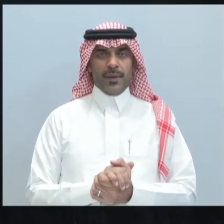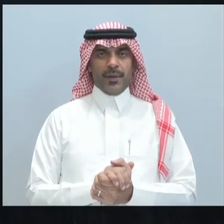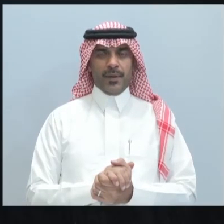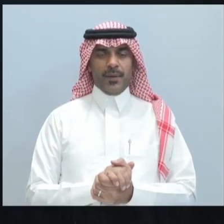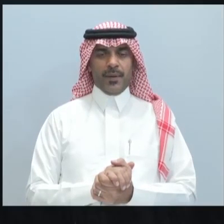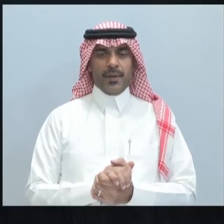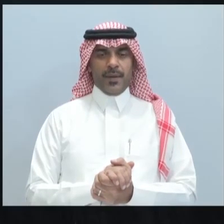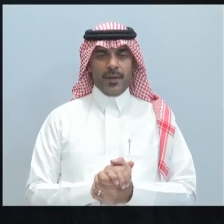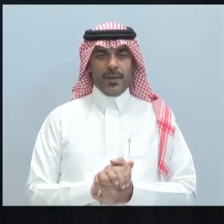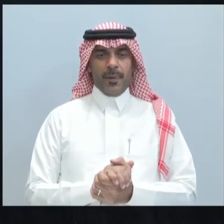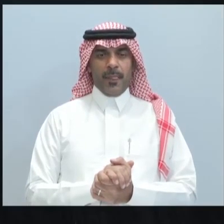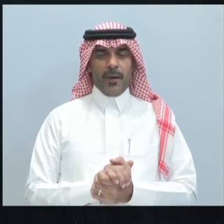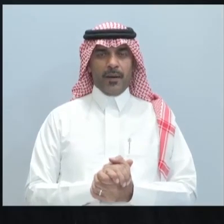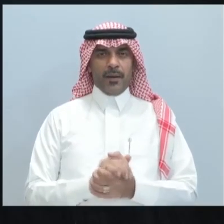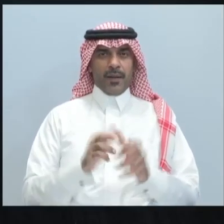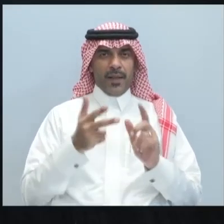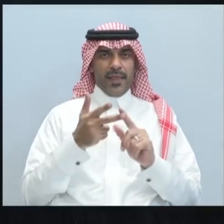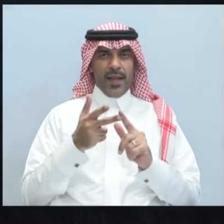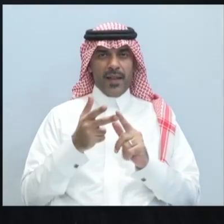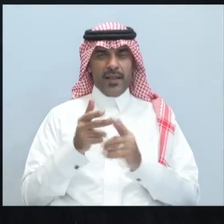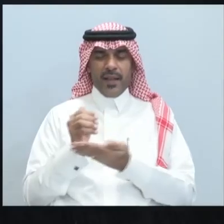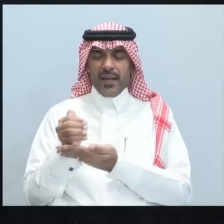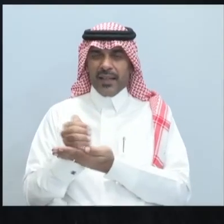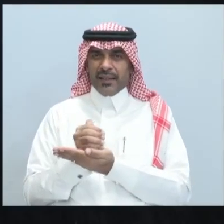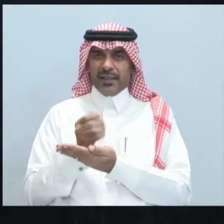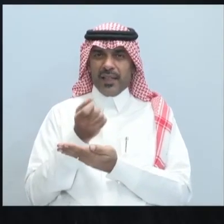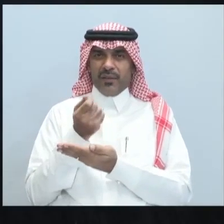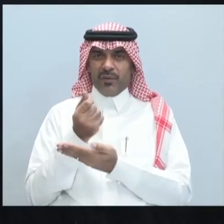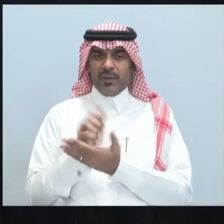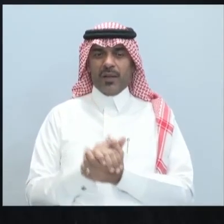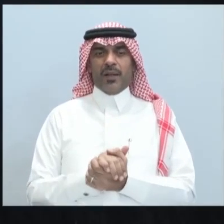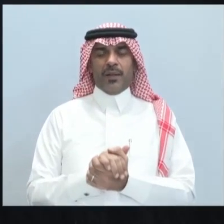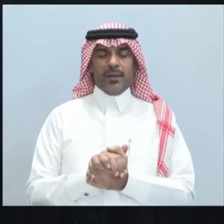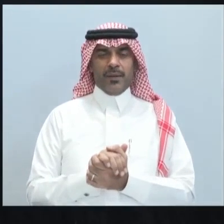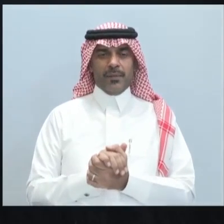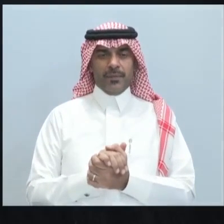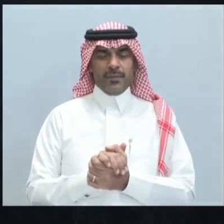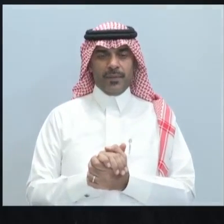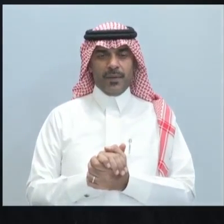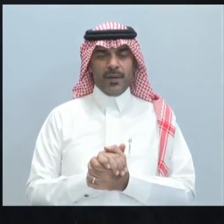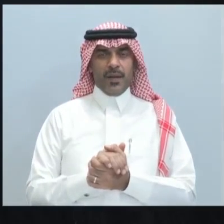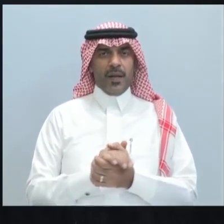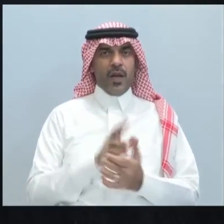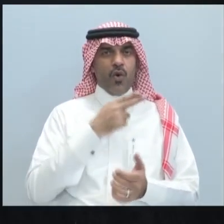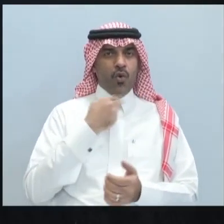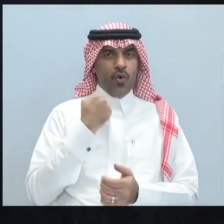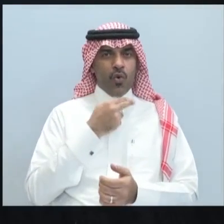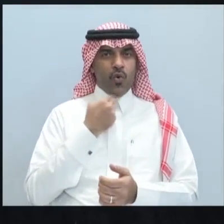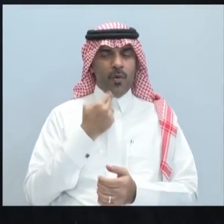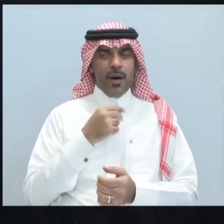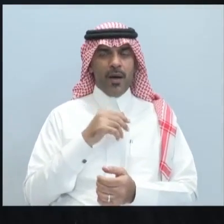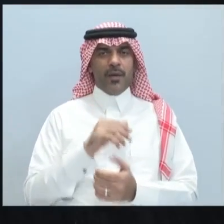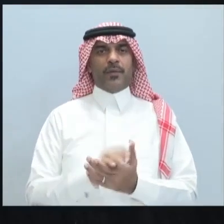الجغرافي الاقتصاد والمختص بدراسته الاقتصادي الحكومه هو المختص